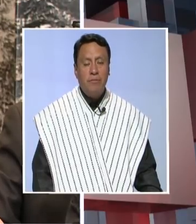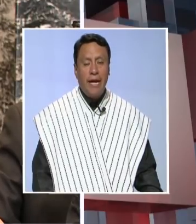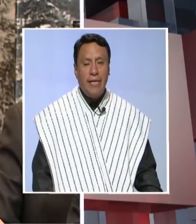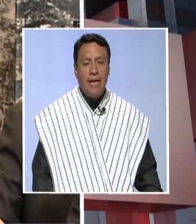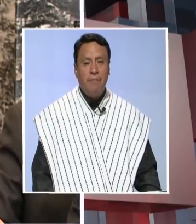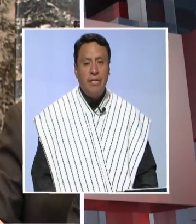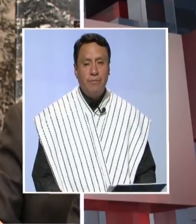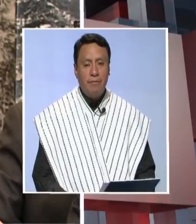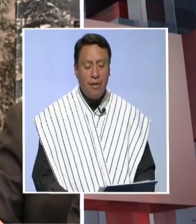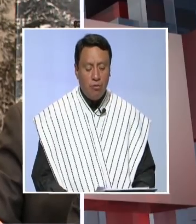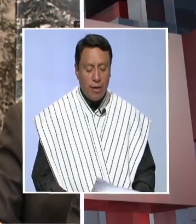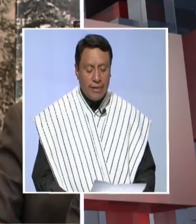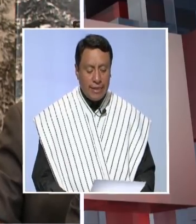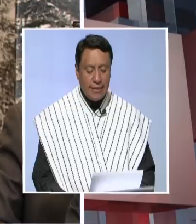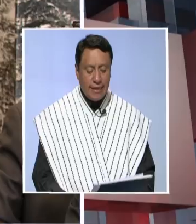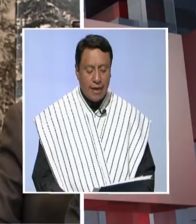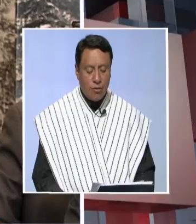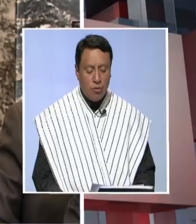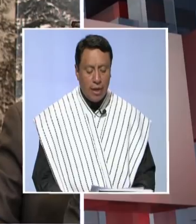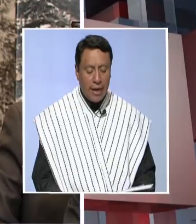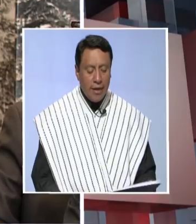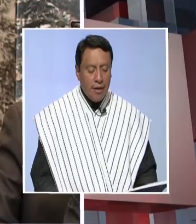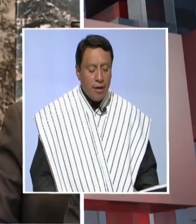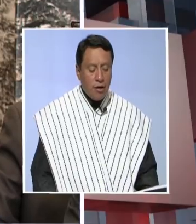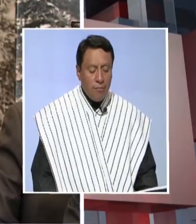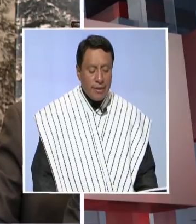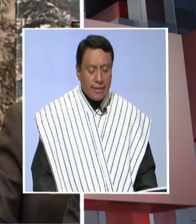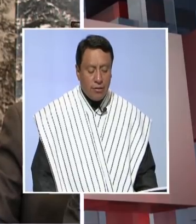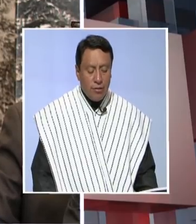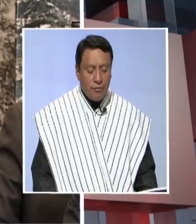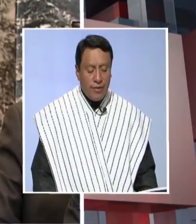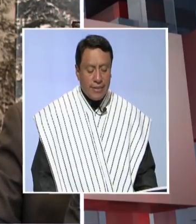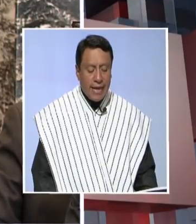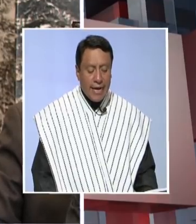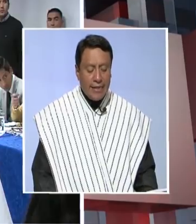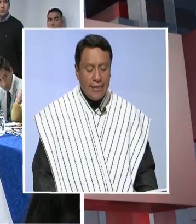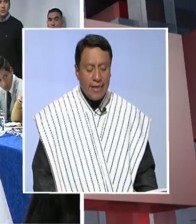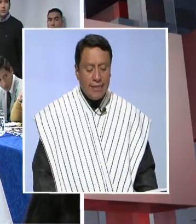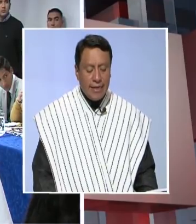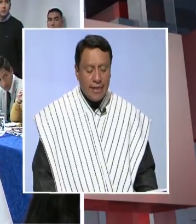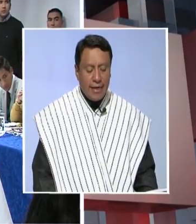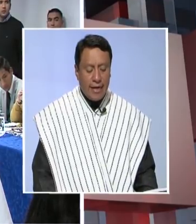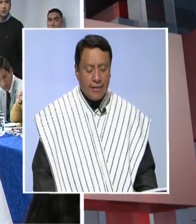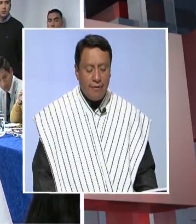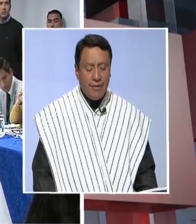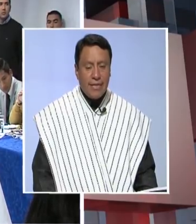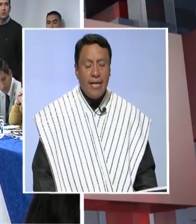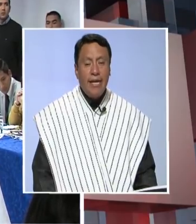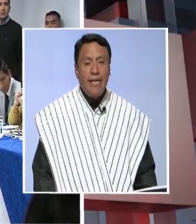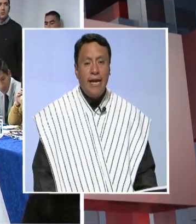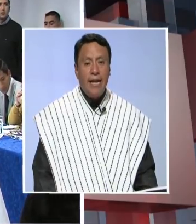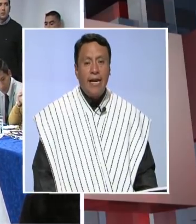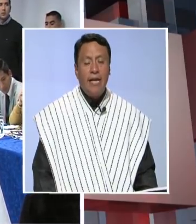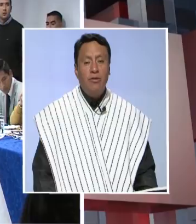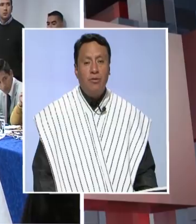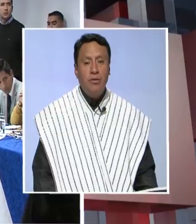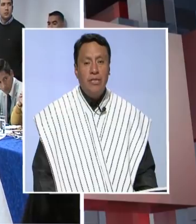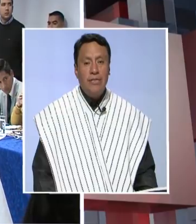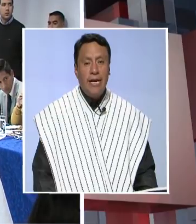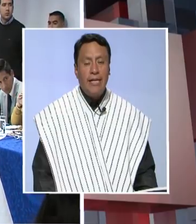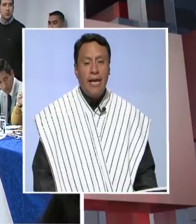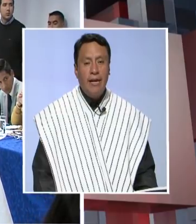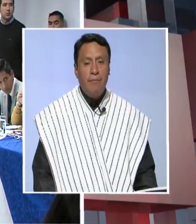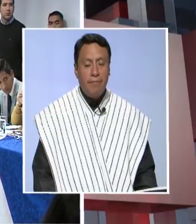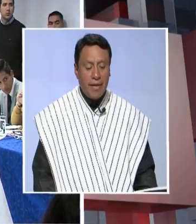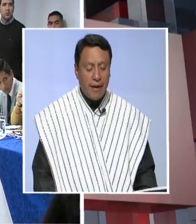wan riksishpa katingapa nishpami huilla chirka kuna. Conversatorio fiscal, China Yati Kasna Fiscal General, Kai